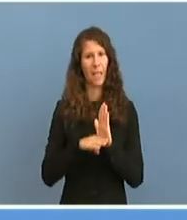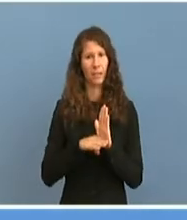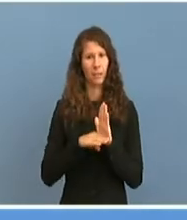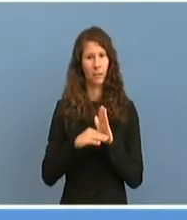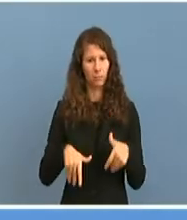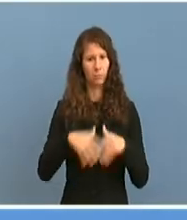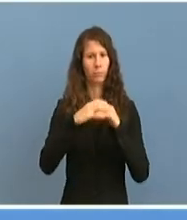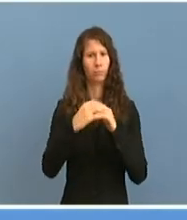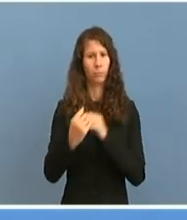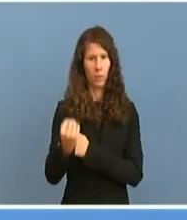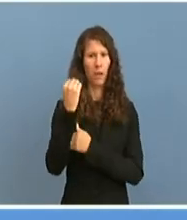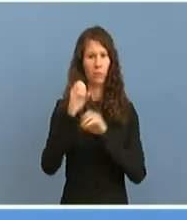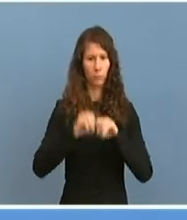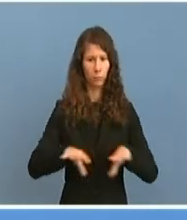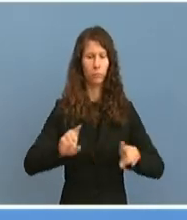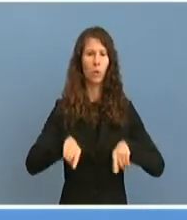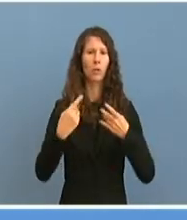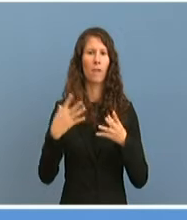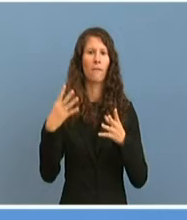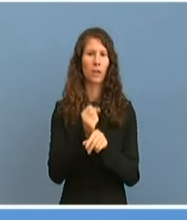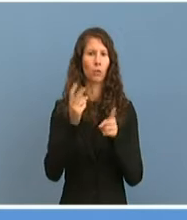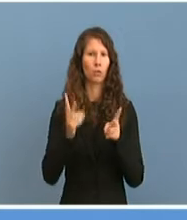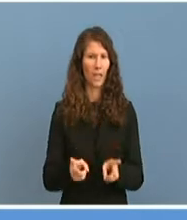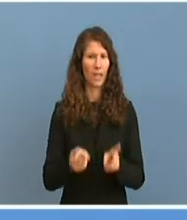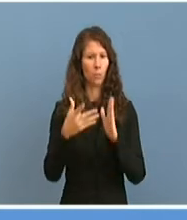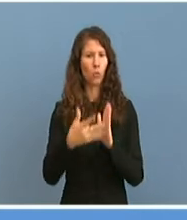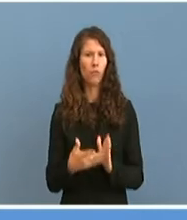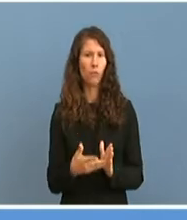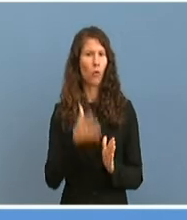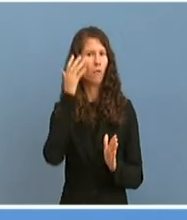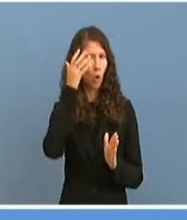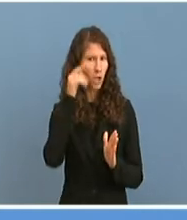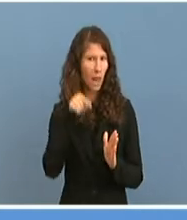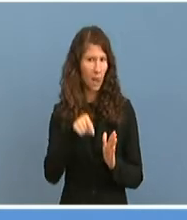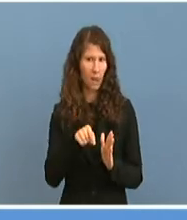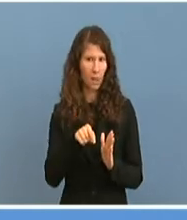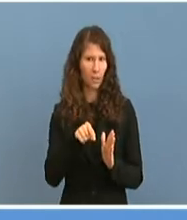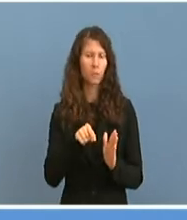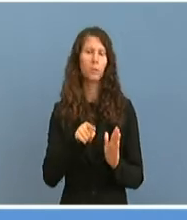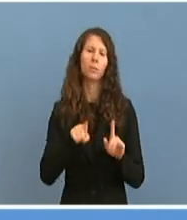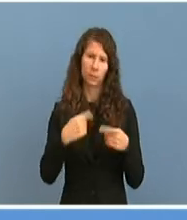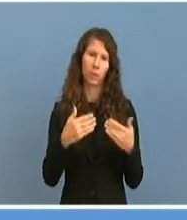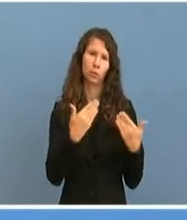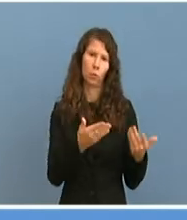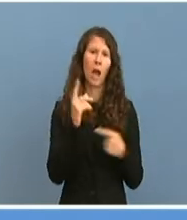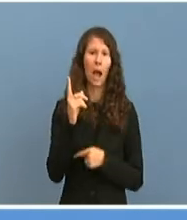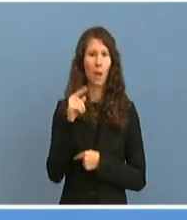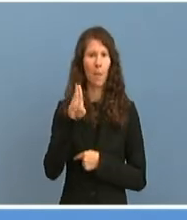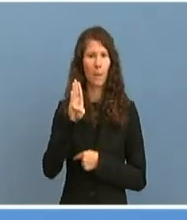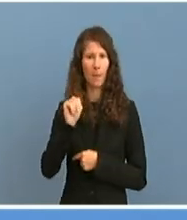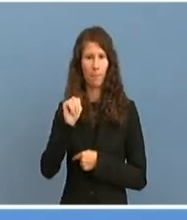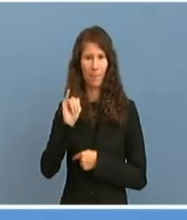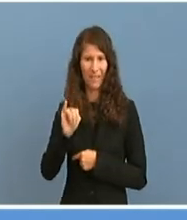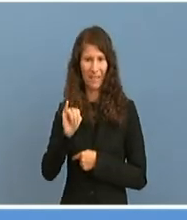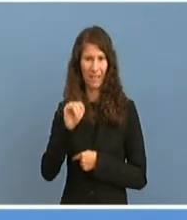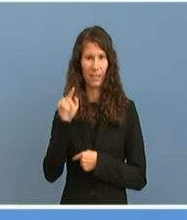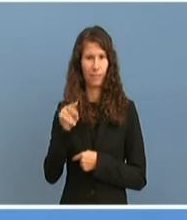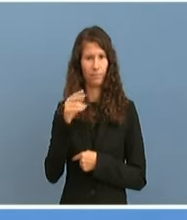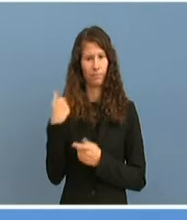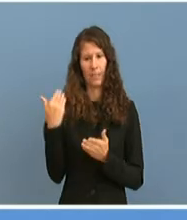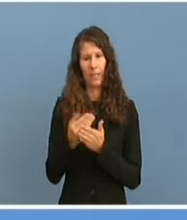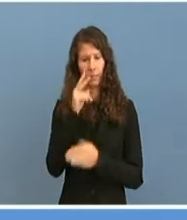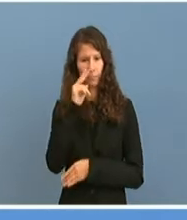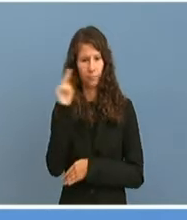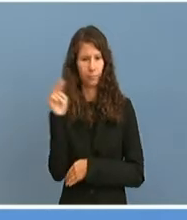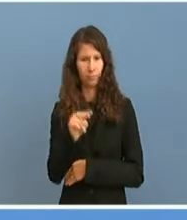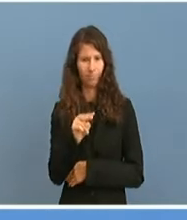und es dann einer verfassungsrechtlichen Prüfung unterzogen würde. Aber aus den genannten Gründen geht das BMI davon aus, dass jedenfalls nach den